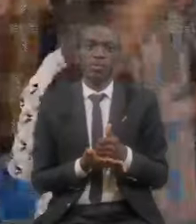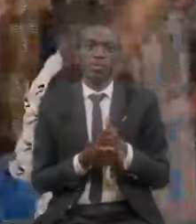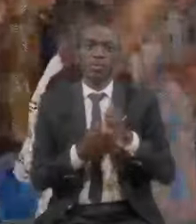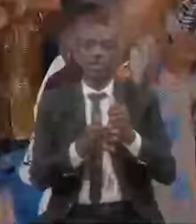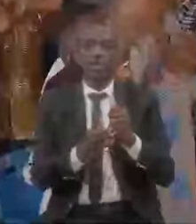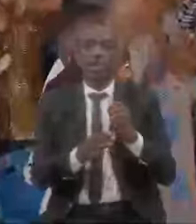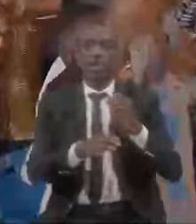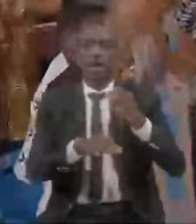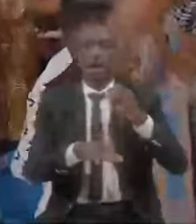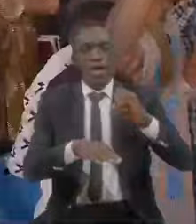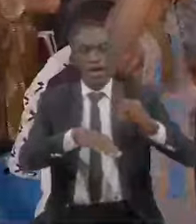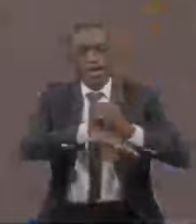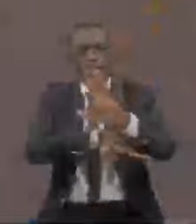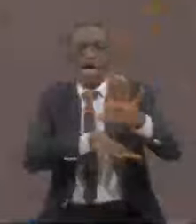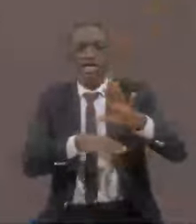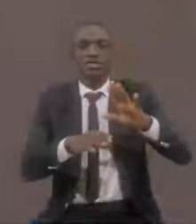Impact.